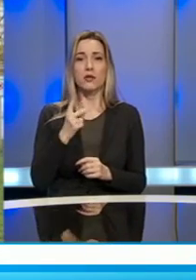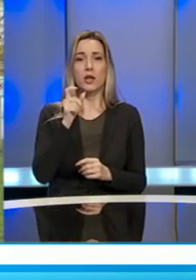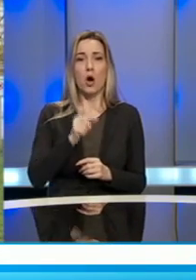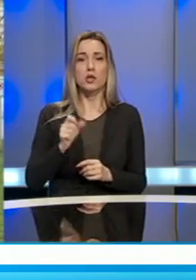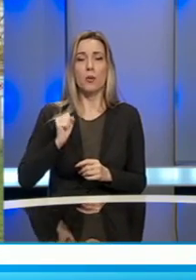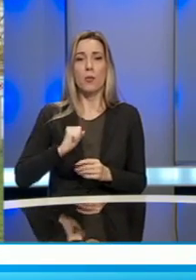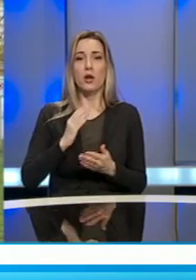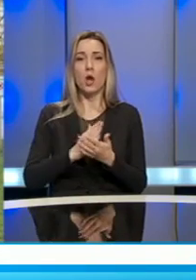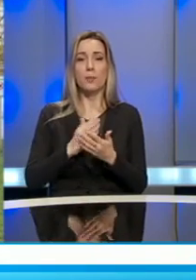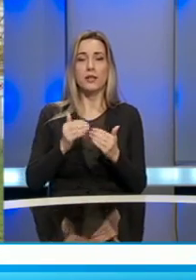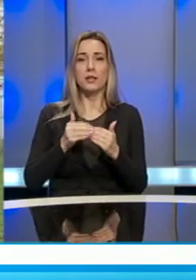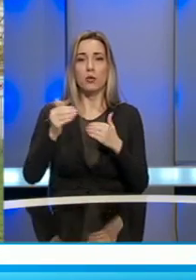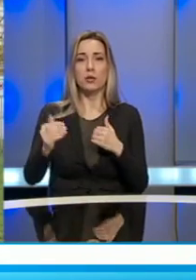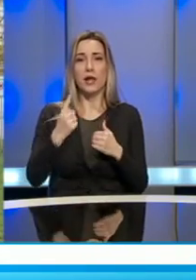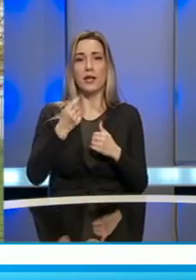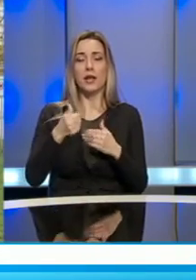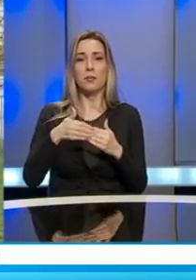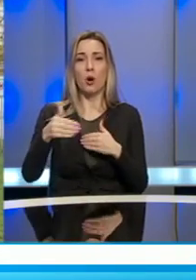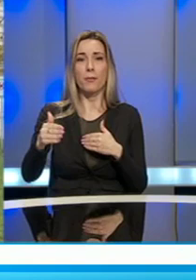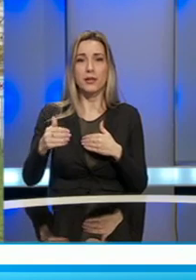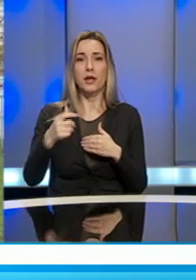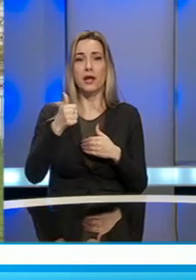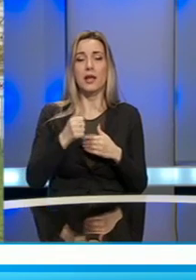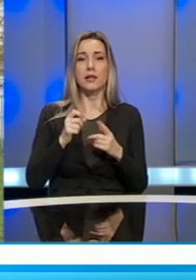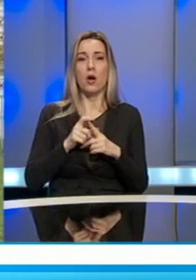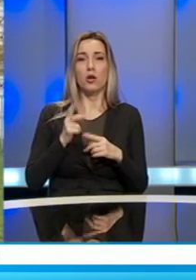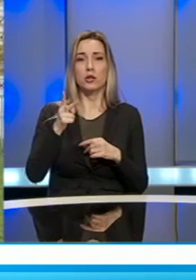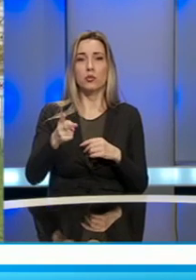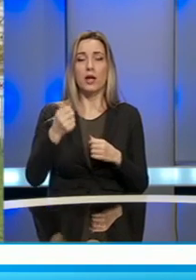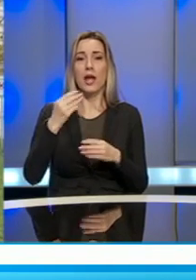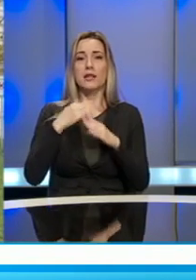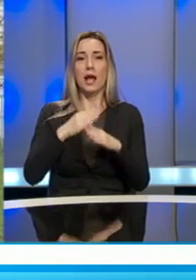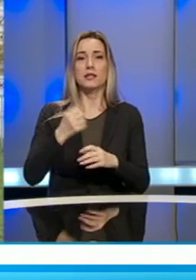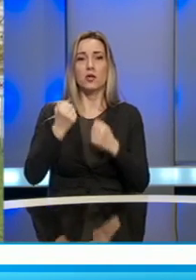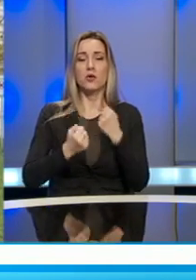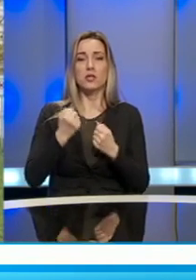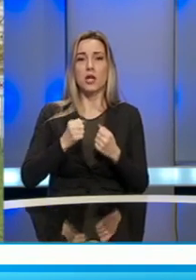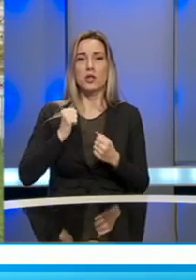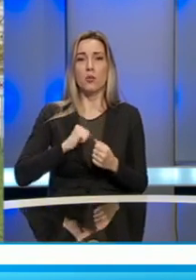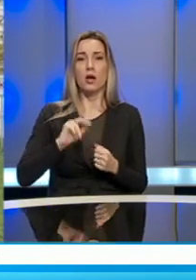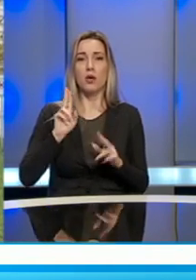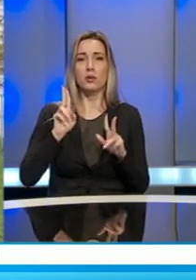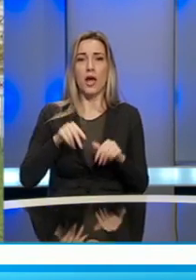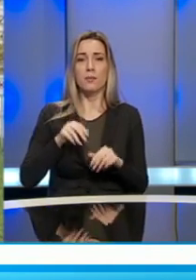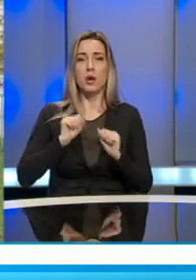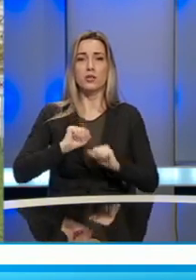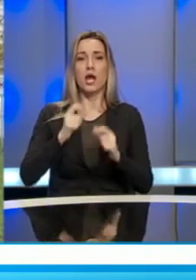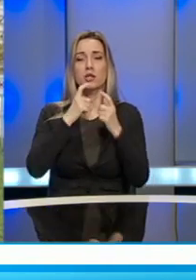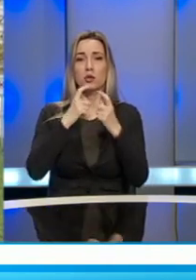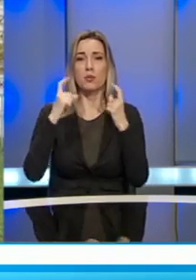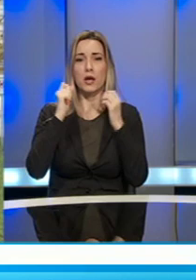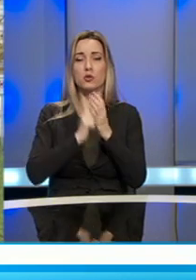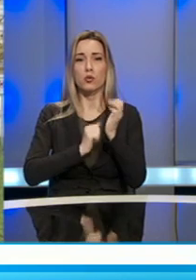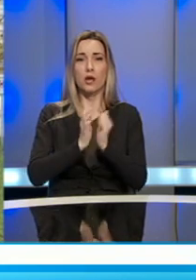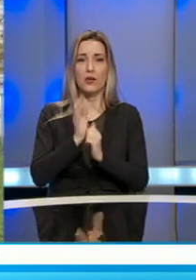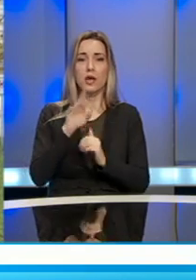osobe moraju biti udaljene 1,5 metar jedna od druge. Taksi vozači moraju da imaju zaštitnu masku i